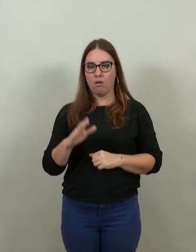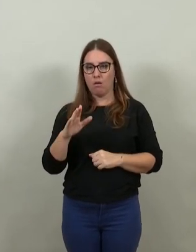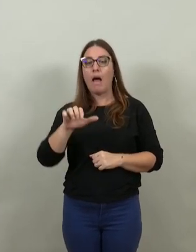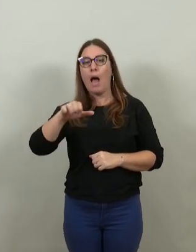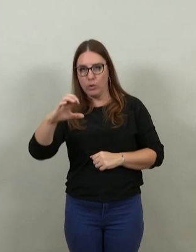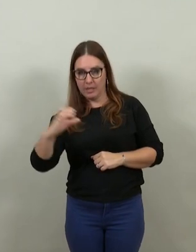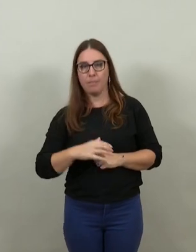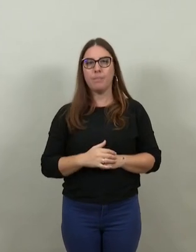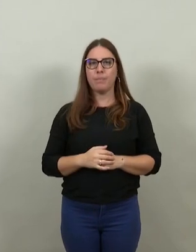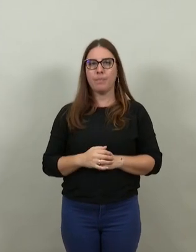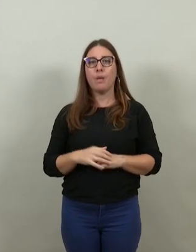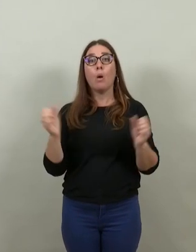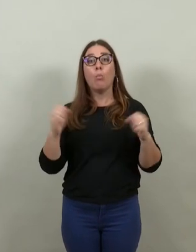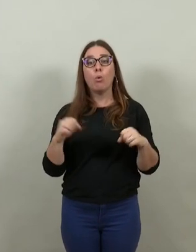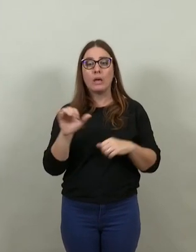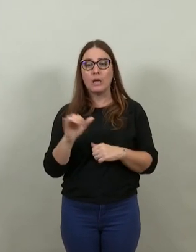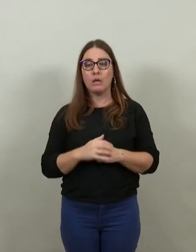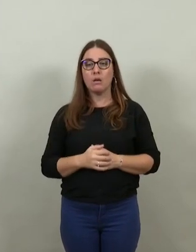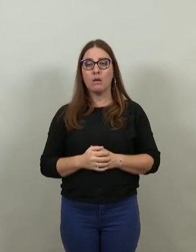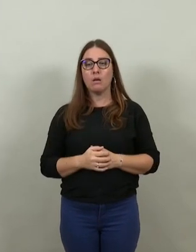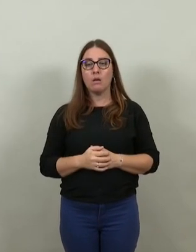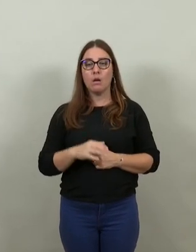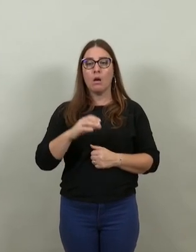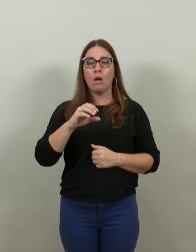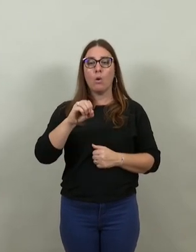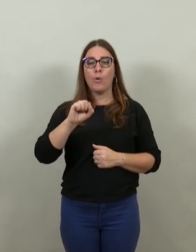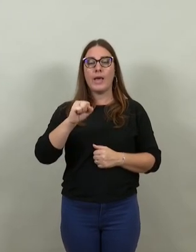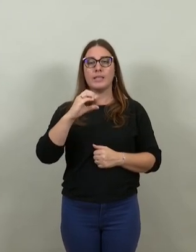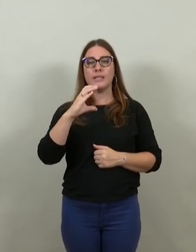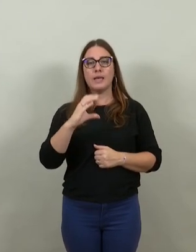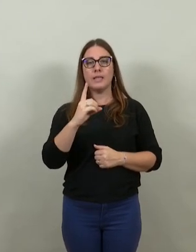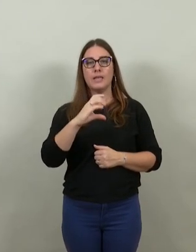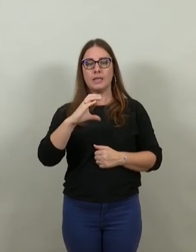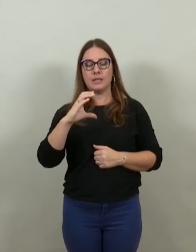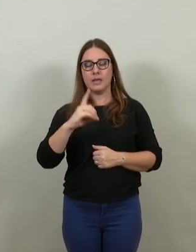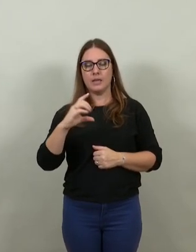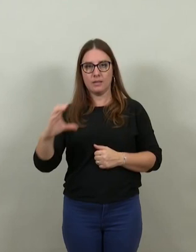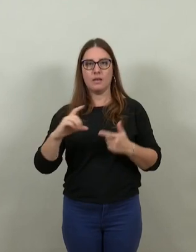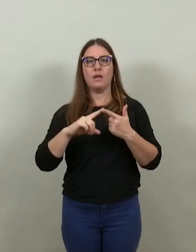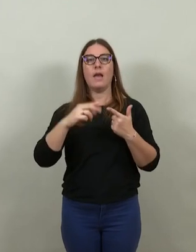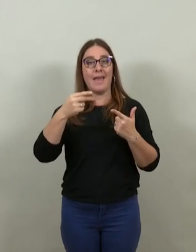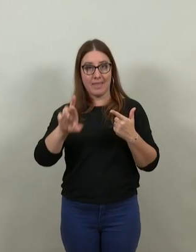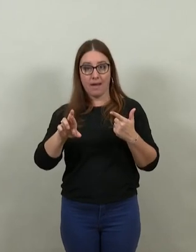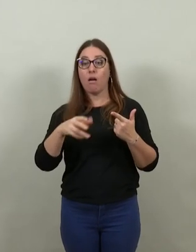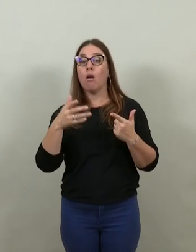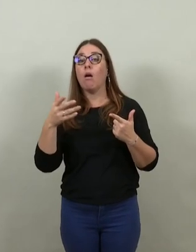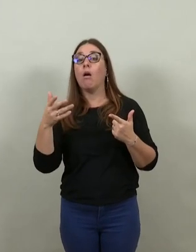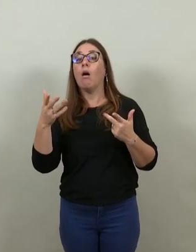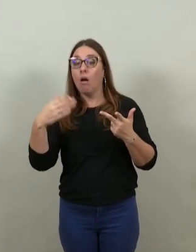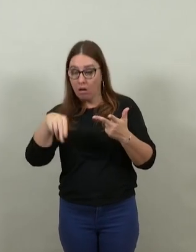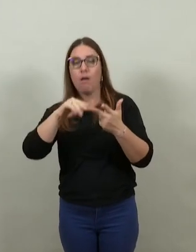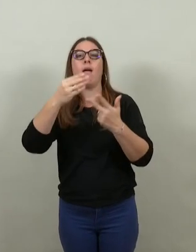AEC qui vote pour DDC NR et